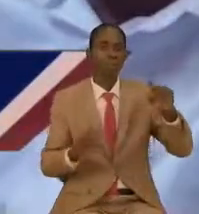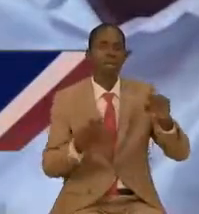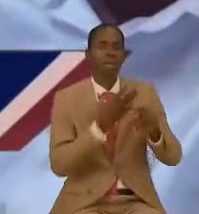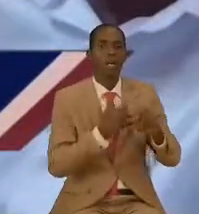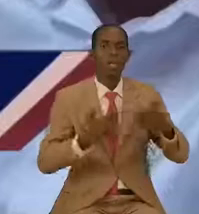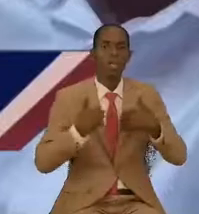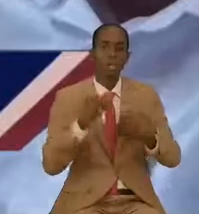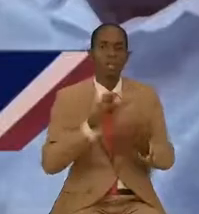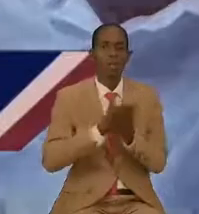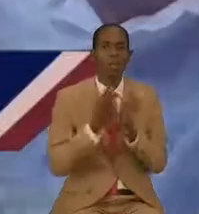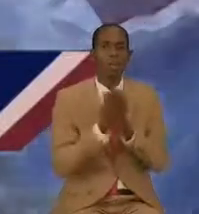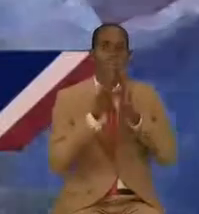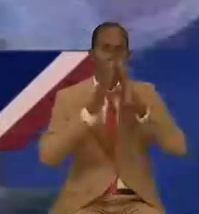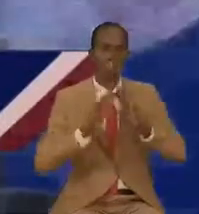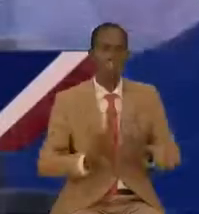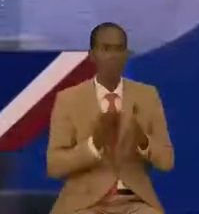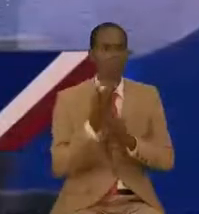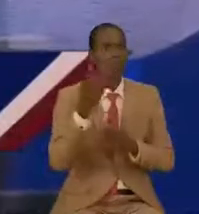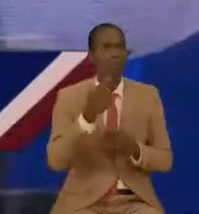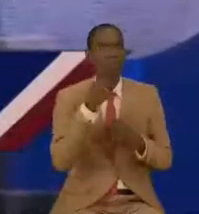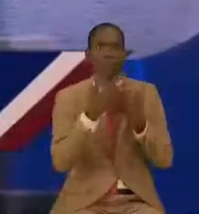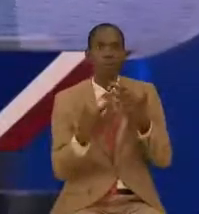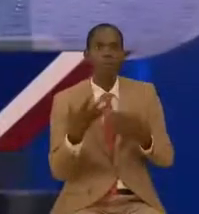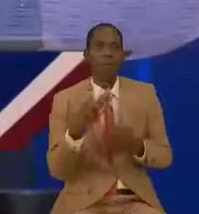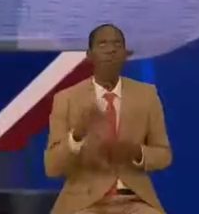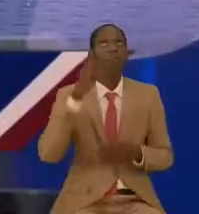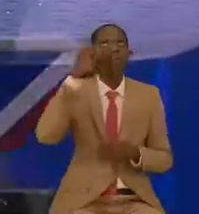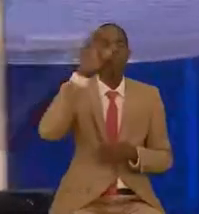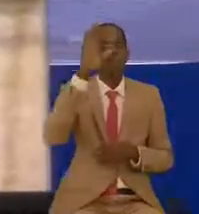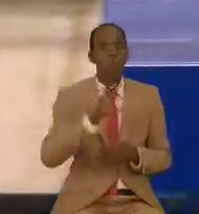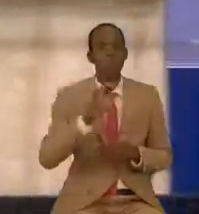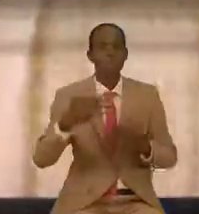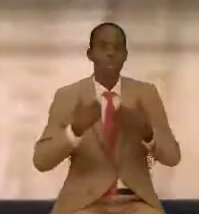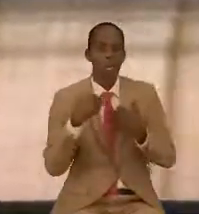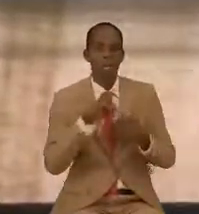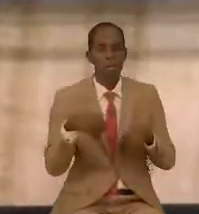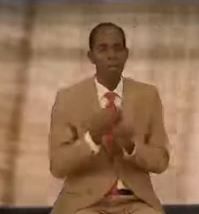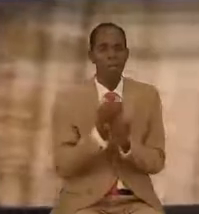Il a voulu par lui réconcilier tout avec lui-même.